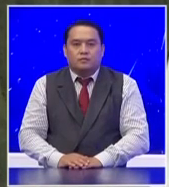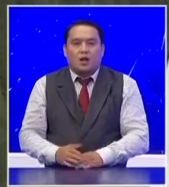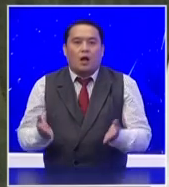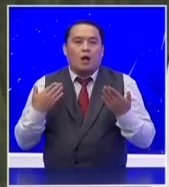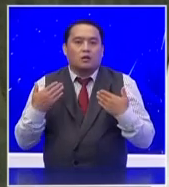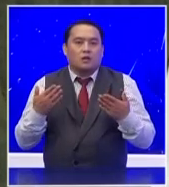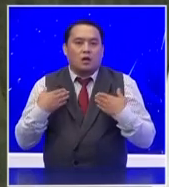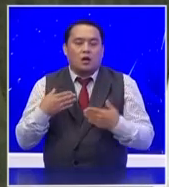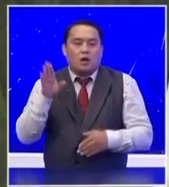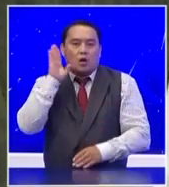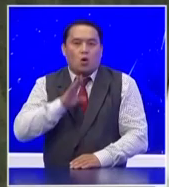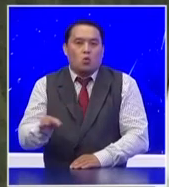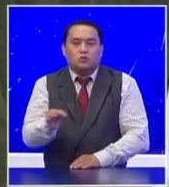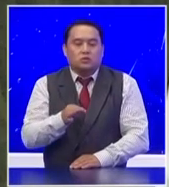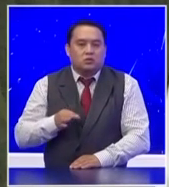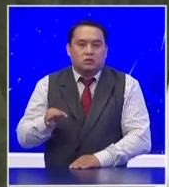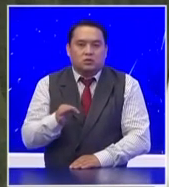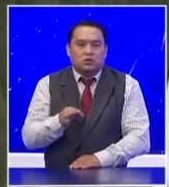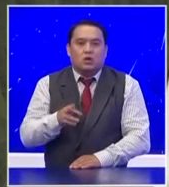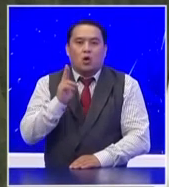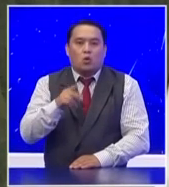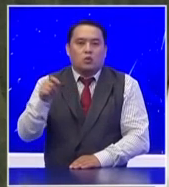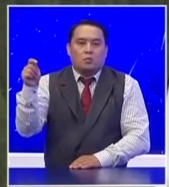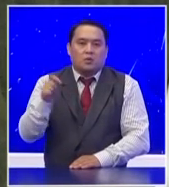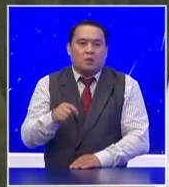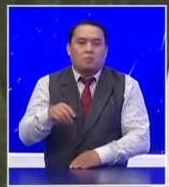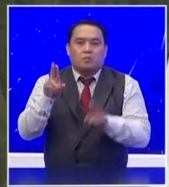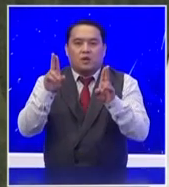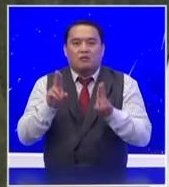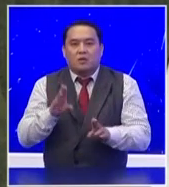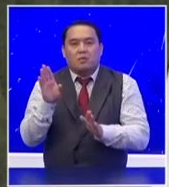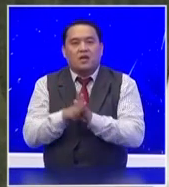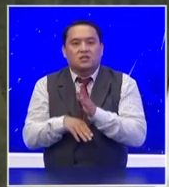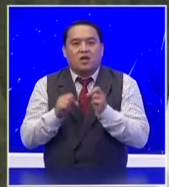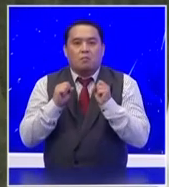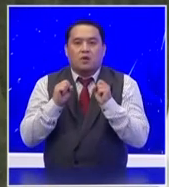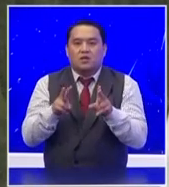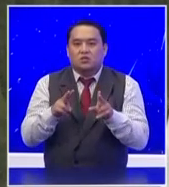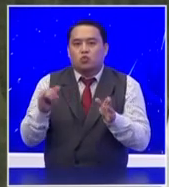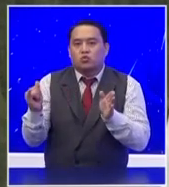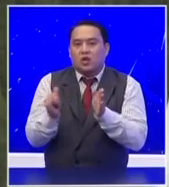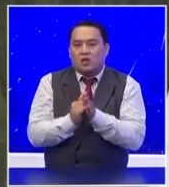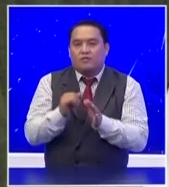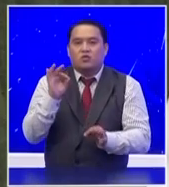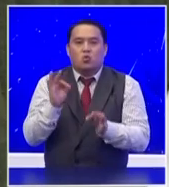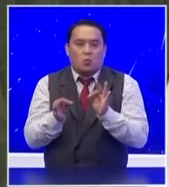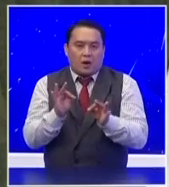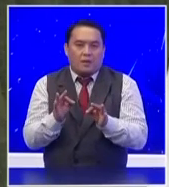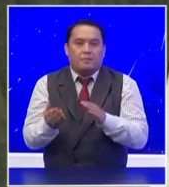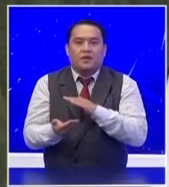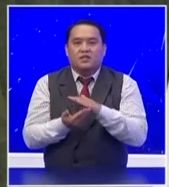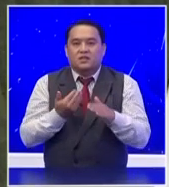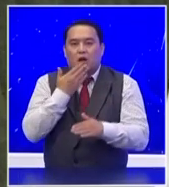Отдыхающих на Кульсай немало, достаточно там и тех, кто пренебрегает правилами безопасности, установленными нормами. Поэтому мы